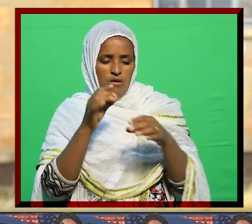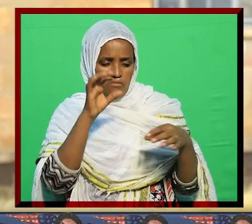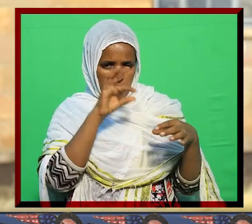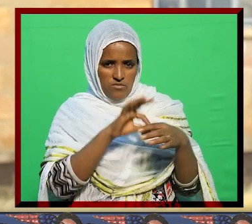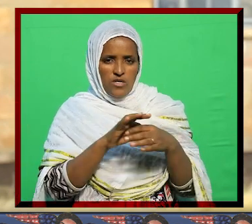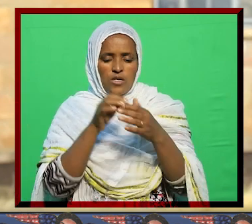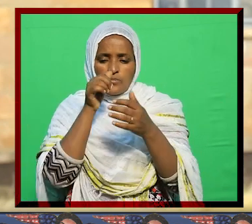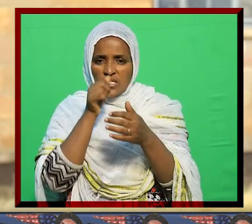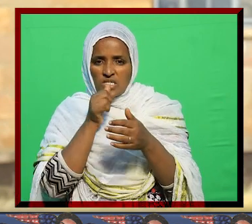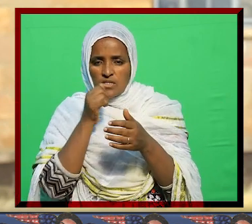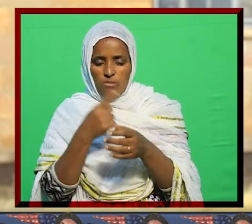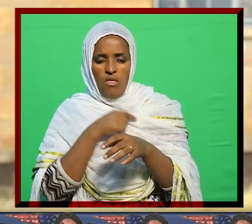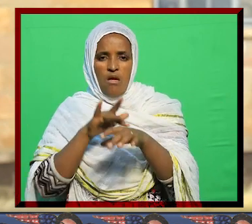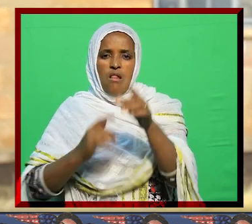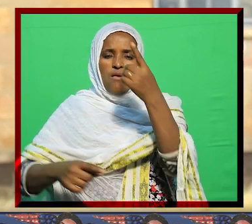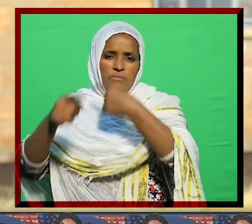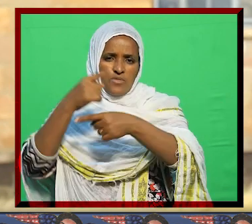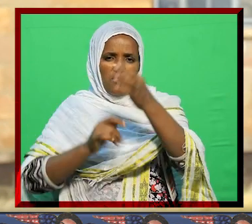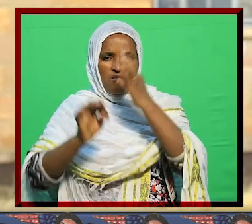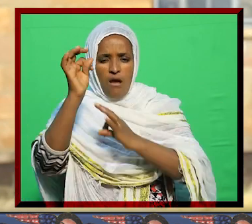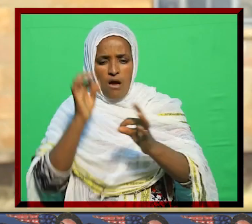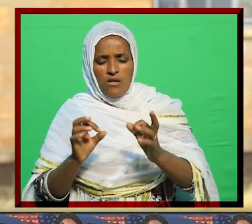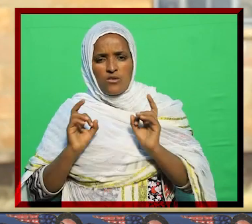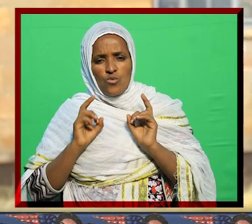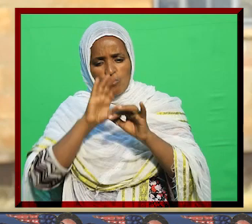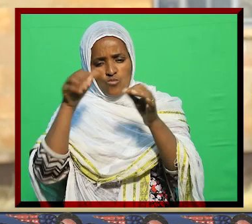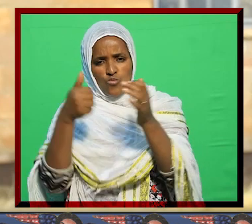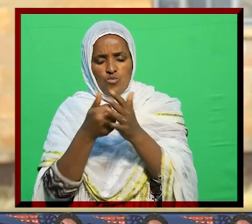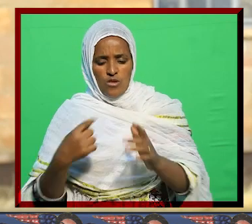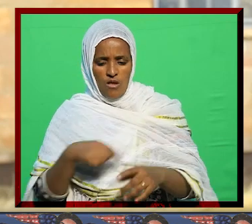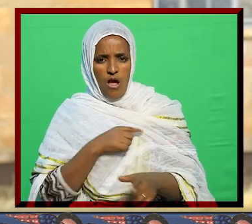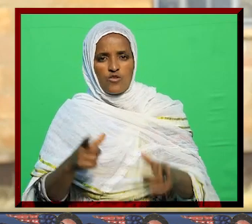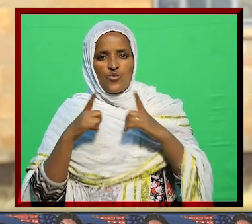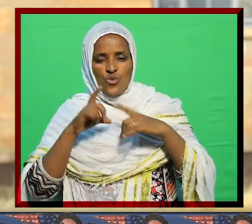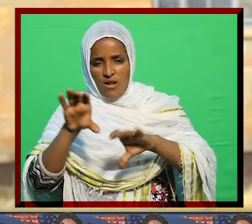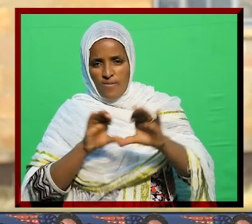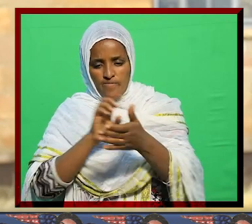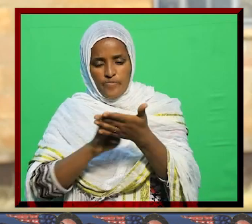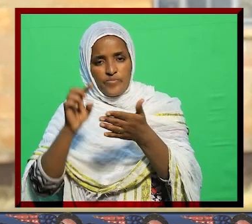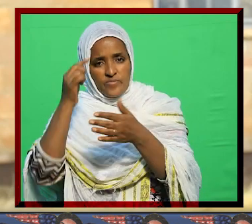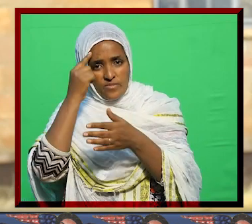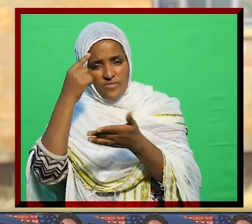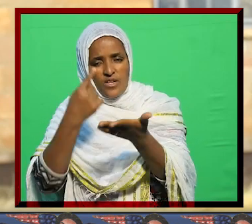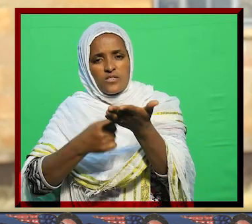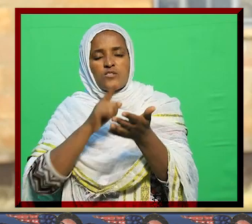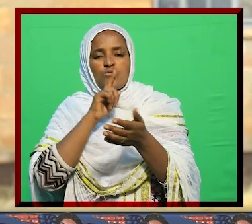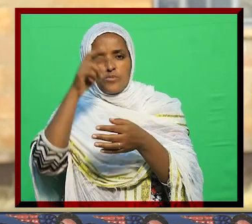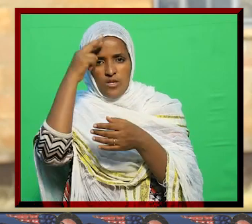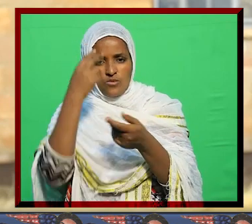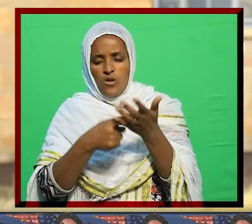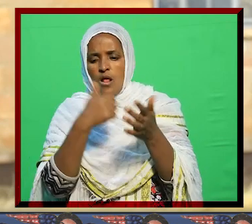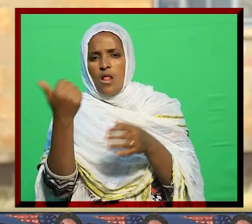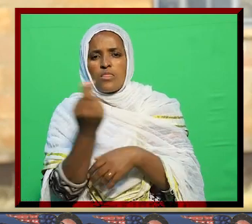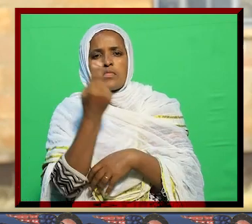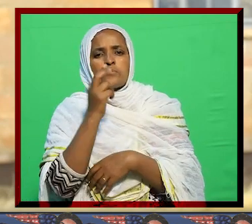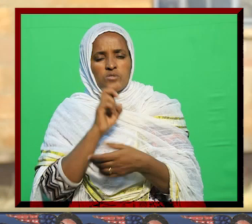ያርፋል። ምስጢራቸው በእኛ ላይ ይወርዳል። ታሪካቸው ህይወታቸው በሙሉ እኛ እንድንኖረው ያደርገናል። እና ቅዱሳን ማሰባችን ለዚህ ነው ማለት